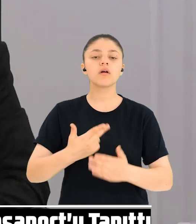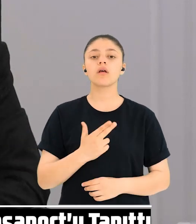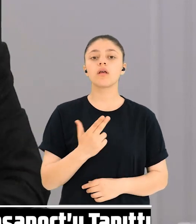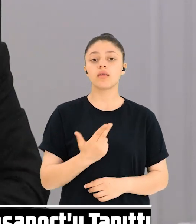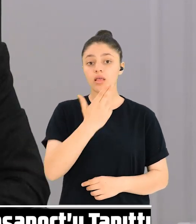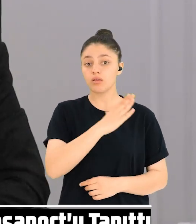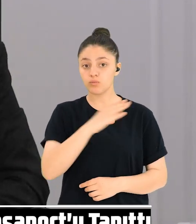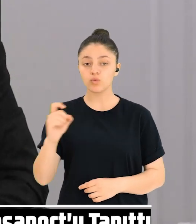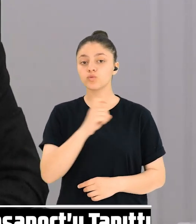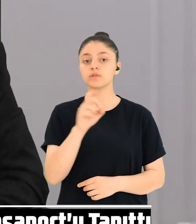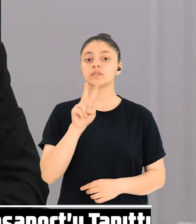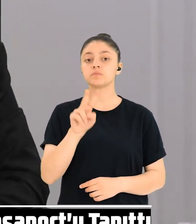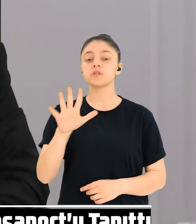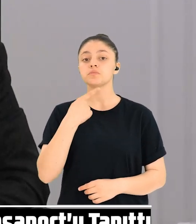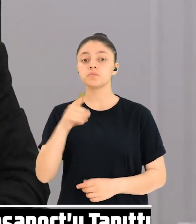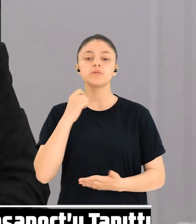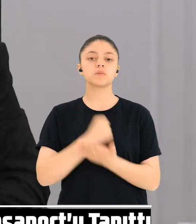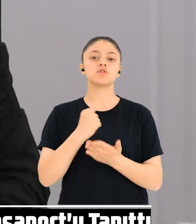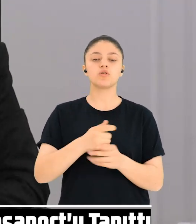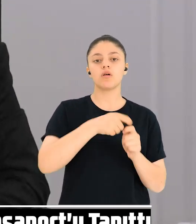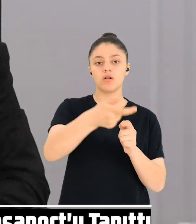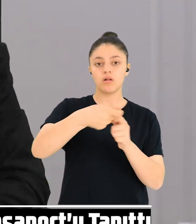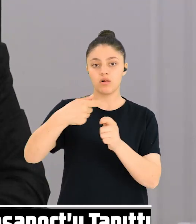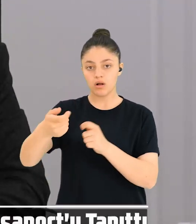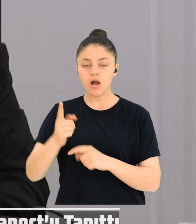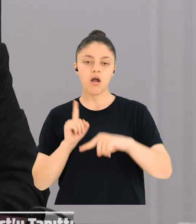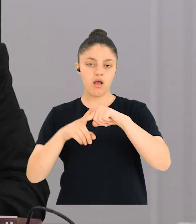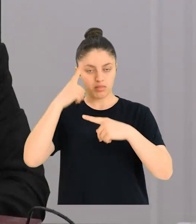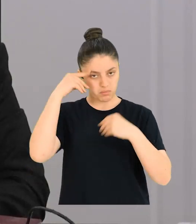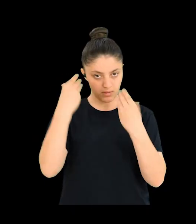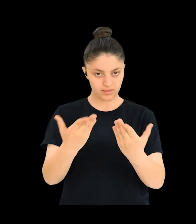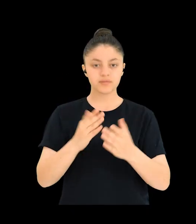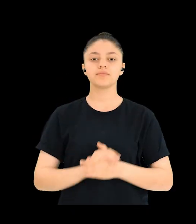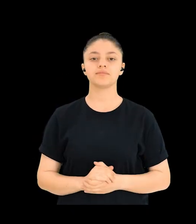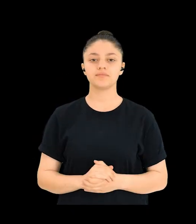7.925.000 pasaport verildiği de ek bir bilgi olarak paylaşmak isterim.